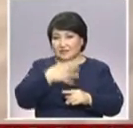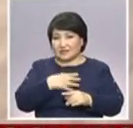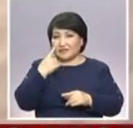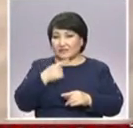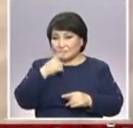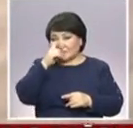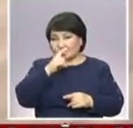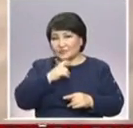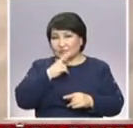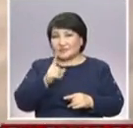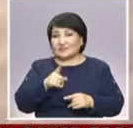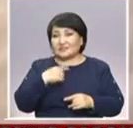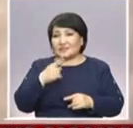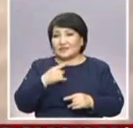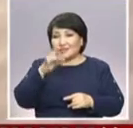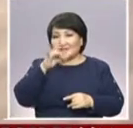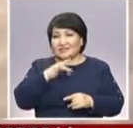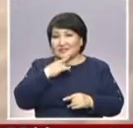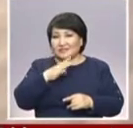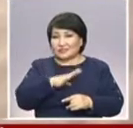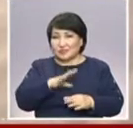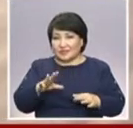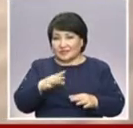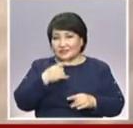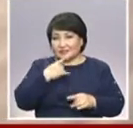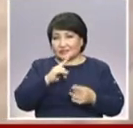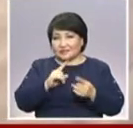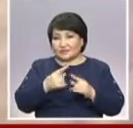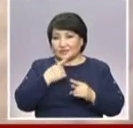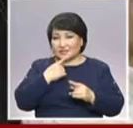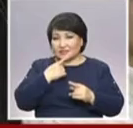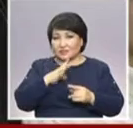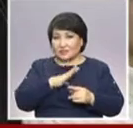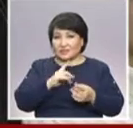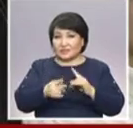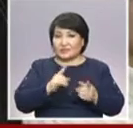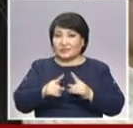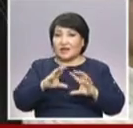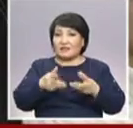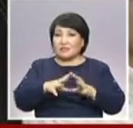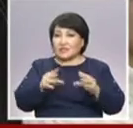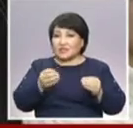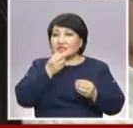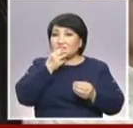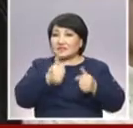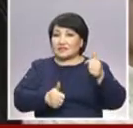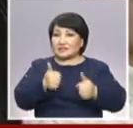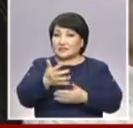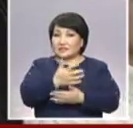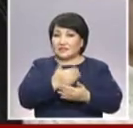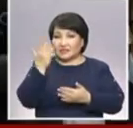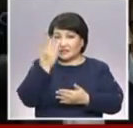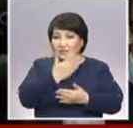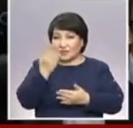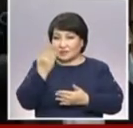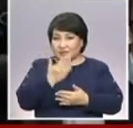енді өзіміз қазақ тілінде болмағандықтан, ағылшын тілінде ғой. Сол жағынан кішкене қиындау болды. Әлем бойынша жақсы рейтинг жинайтын кинокартиналардың